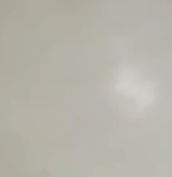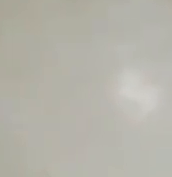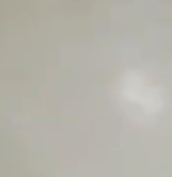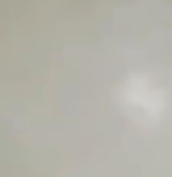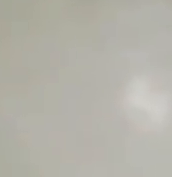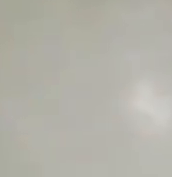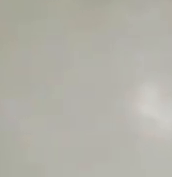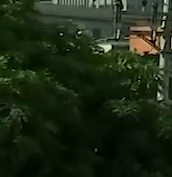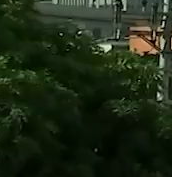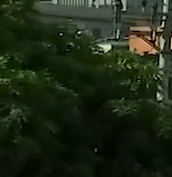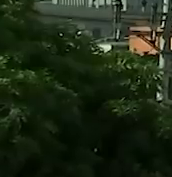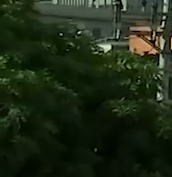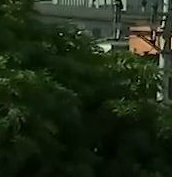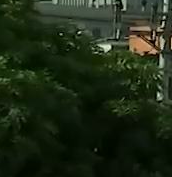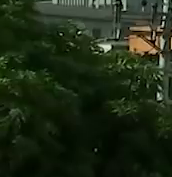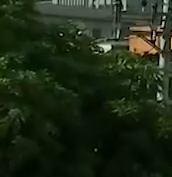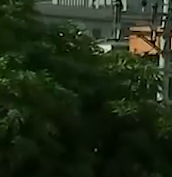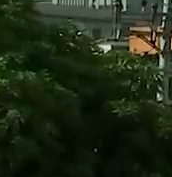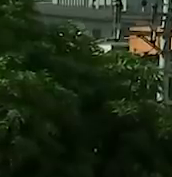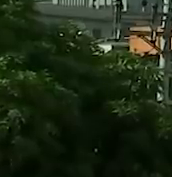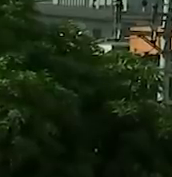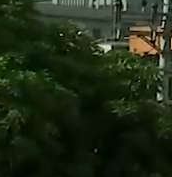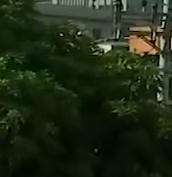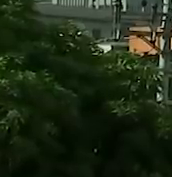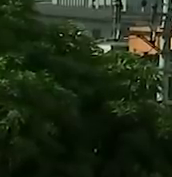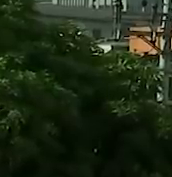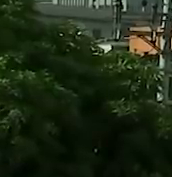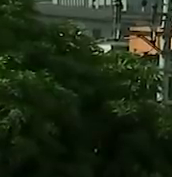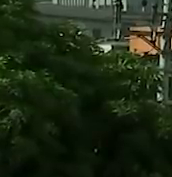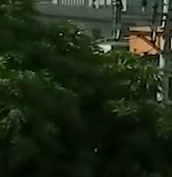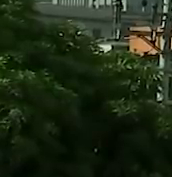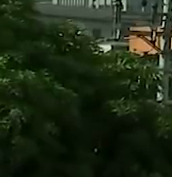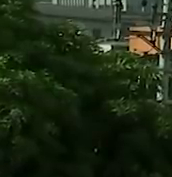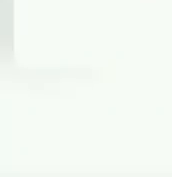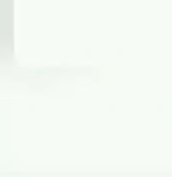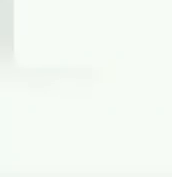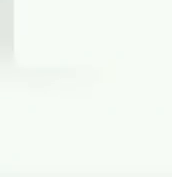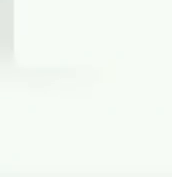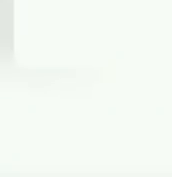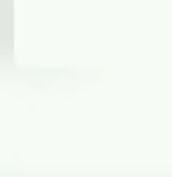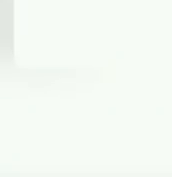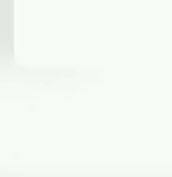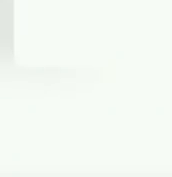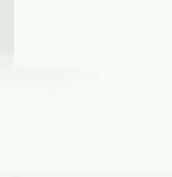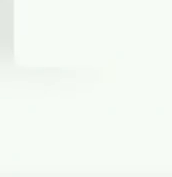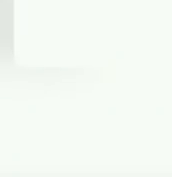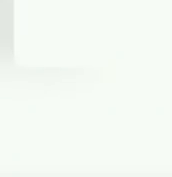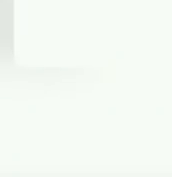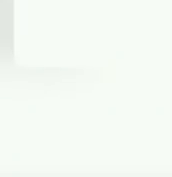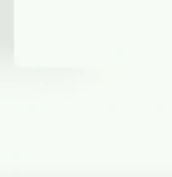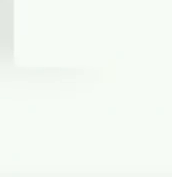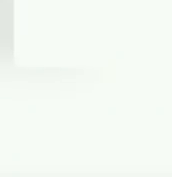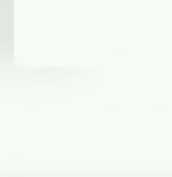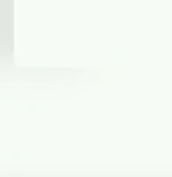kaakibat nitong mobility restrictions, hindi raw nito naapektuhan ang economic activity kumpara noong isang taon. The economic rebound gained momentum in the